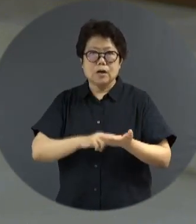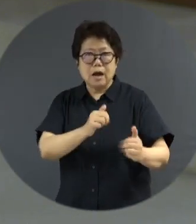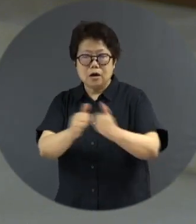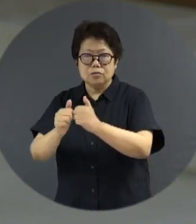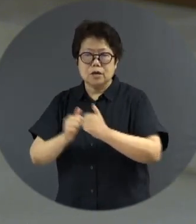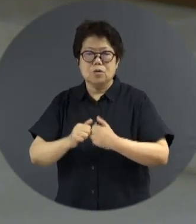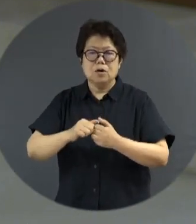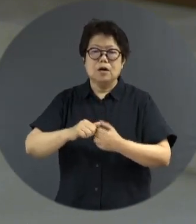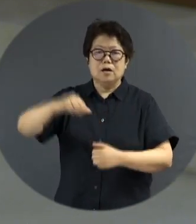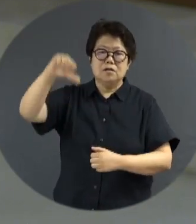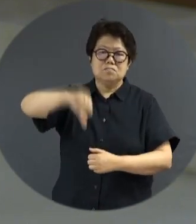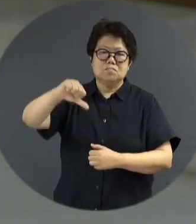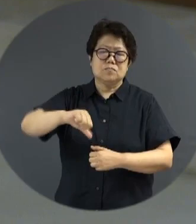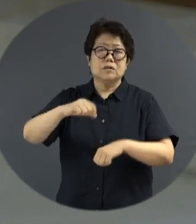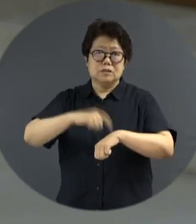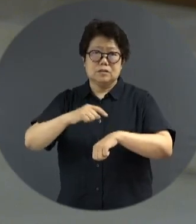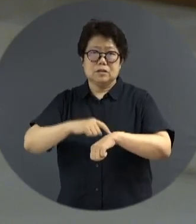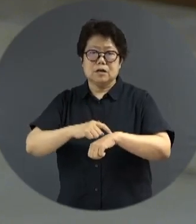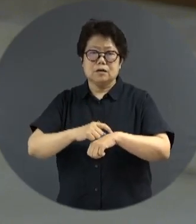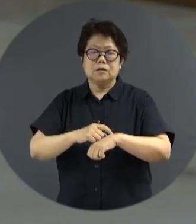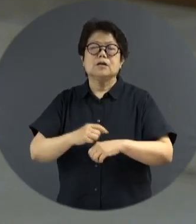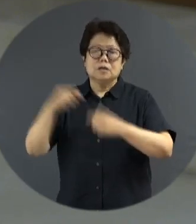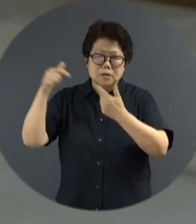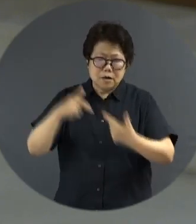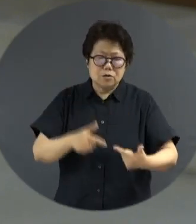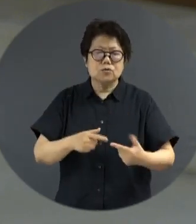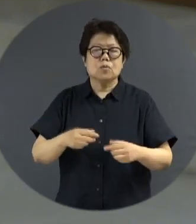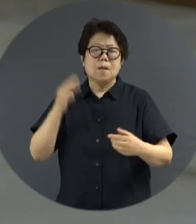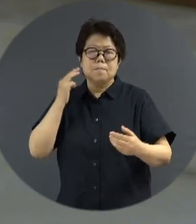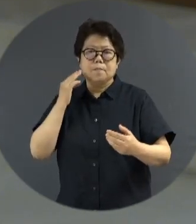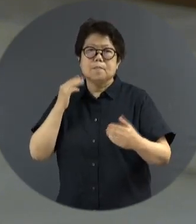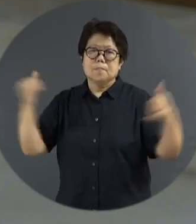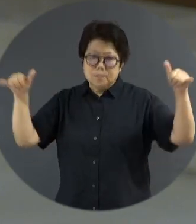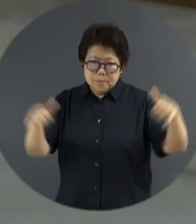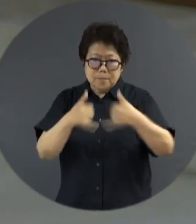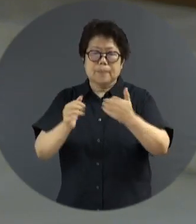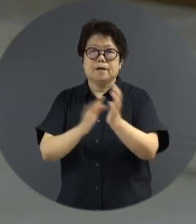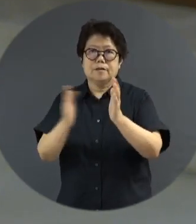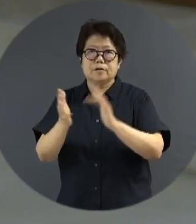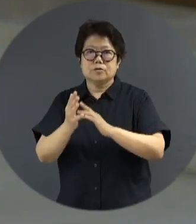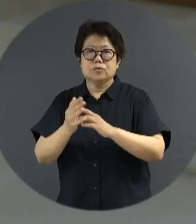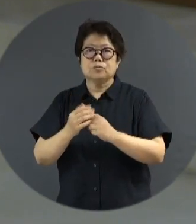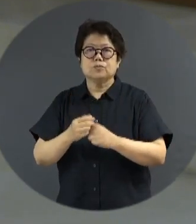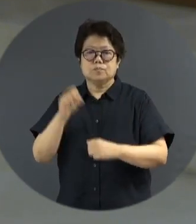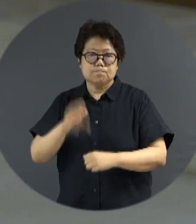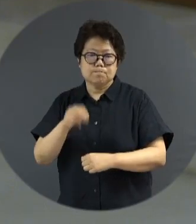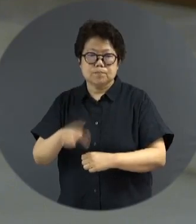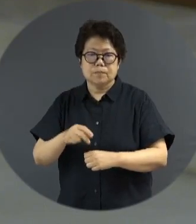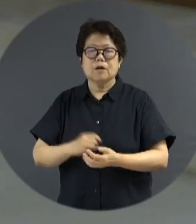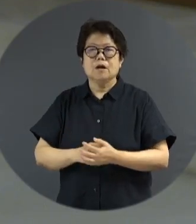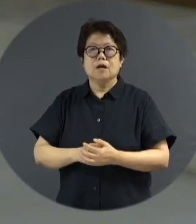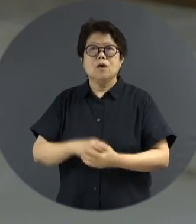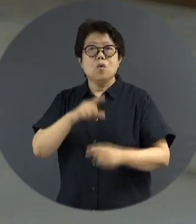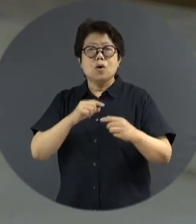续去和死而复活的主耶稣基督相遇。他不单止是一个牧者，更加是一个智者。